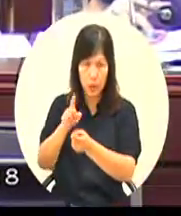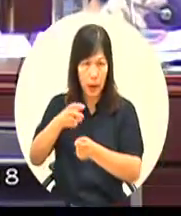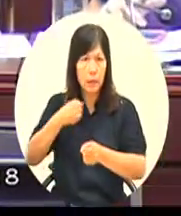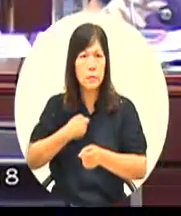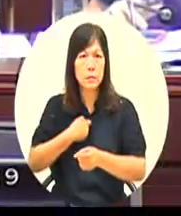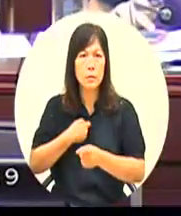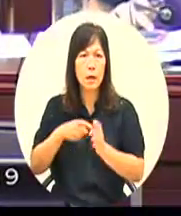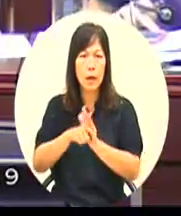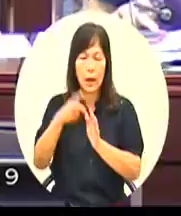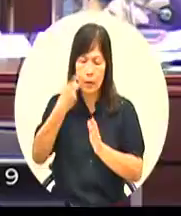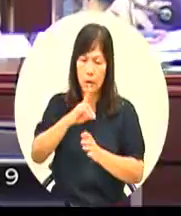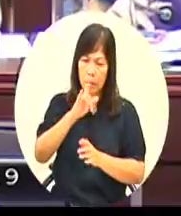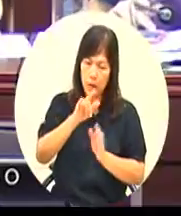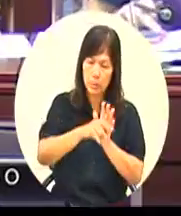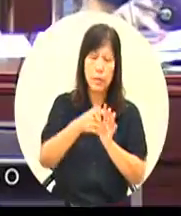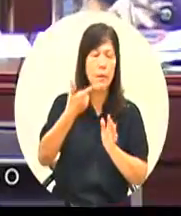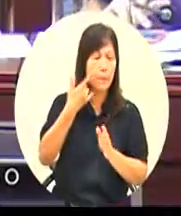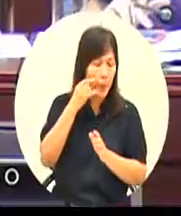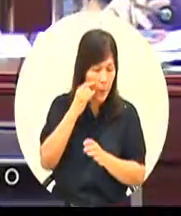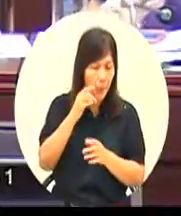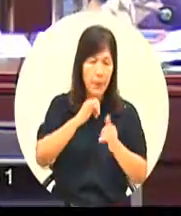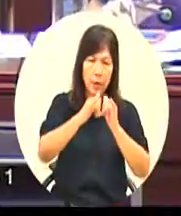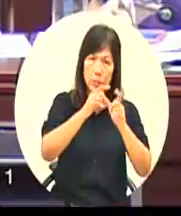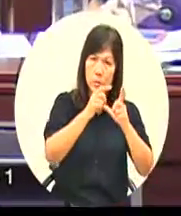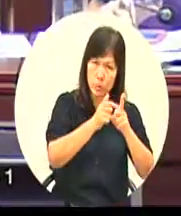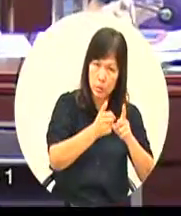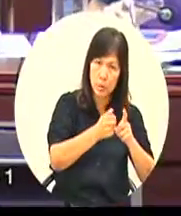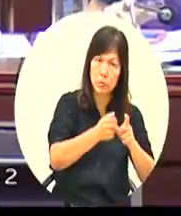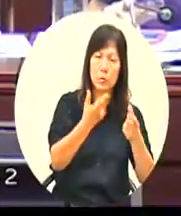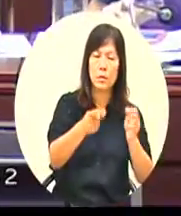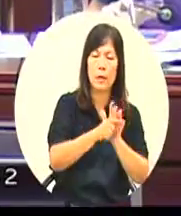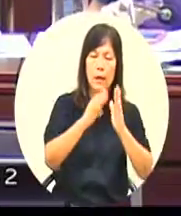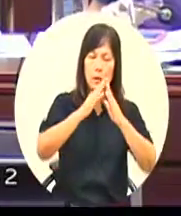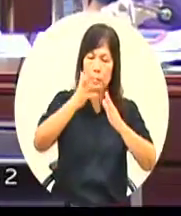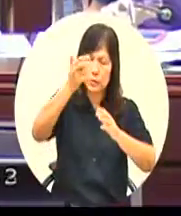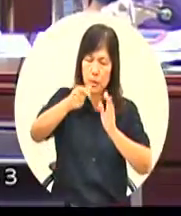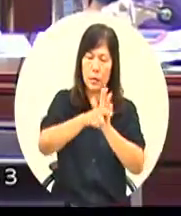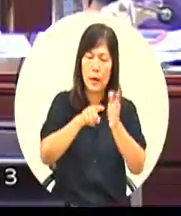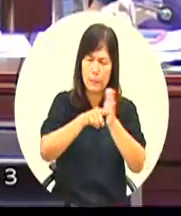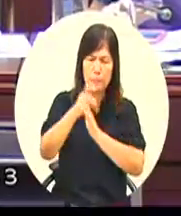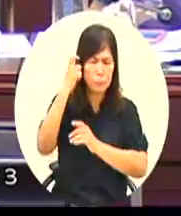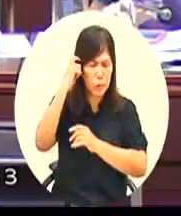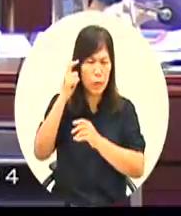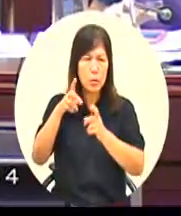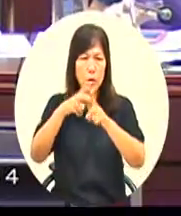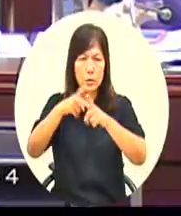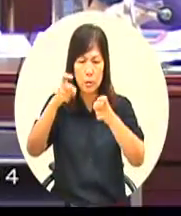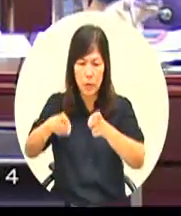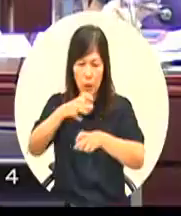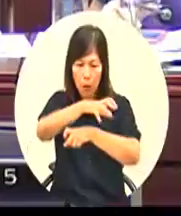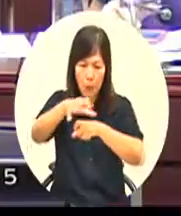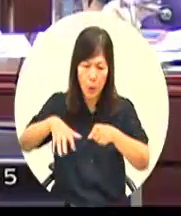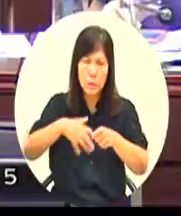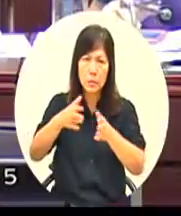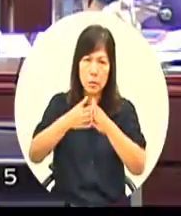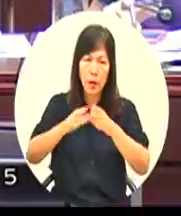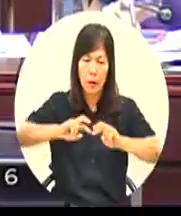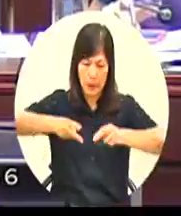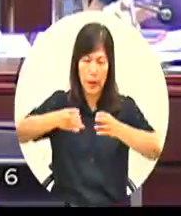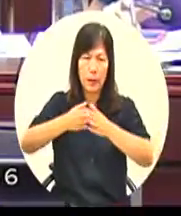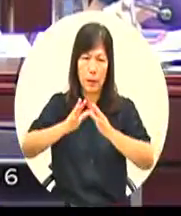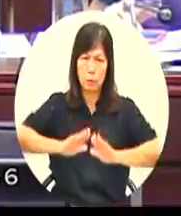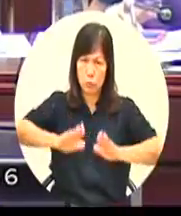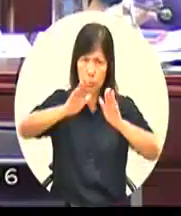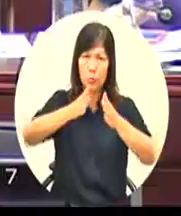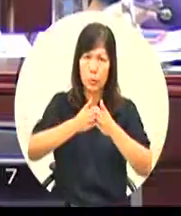友，还有老师，还有家长、社区哦。这也是市长一直觉得小港区在环境上它是需要有一些改善跟进